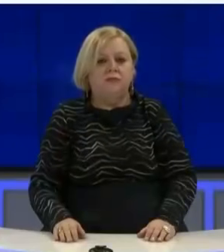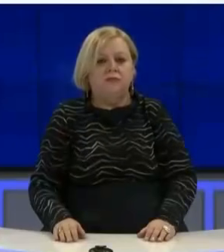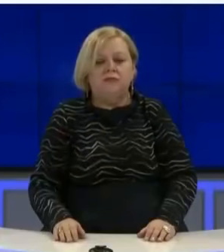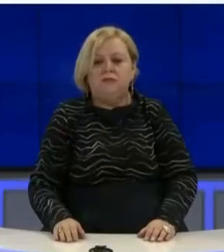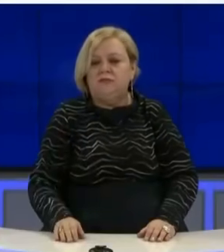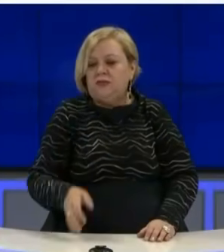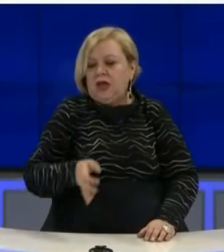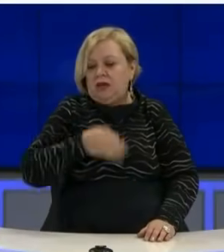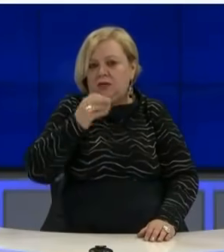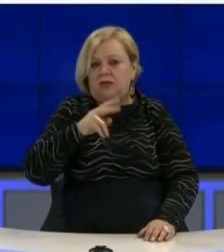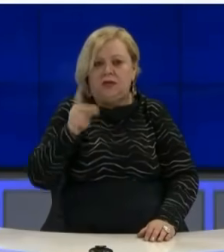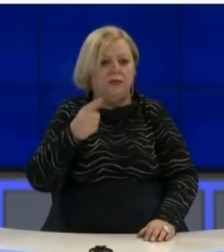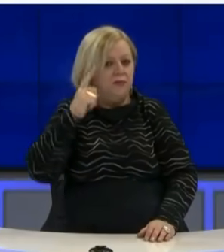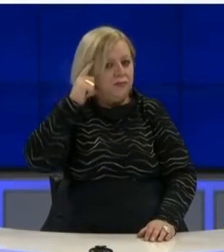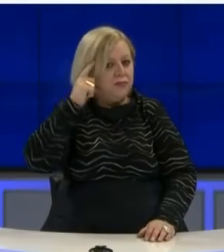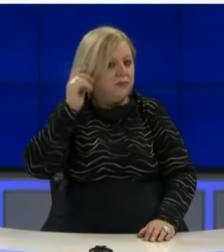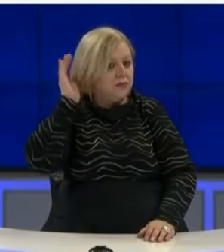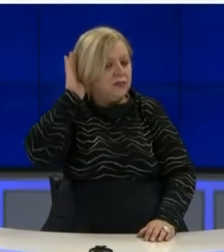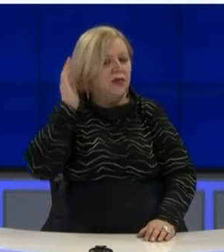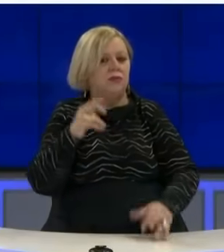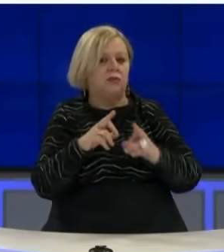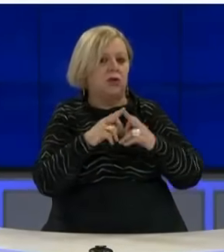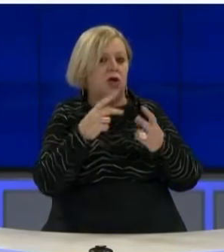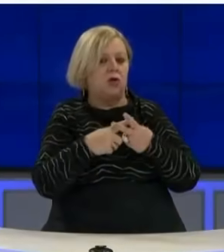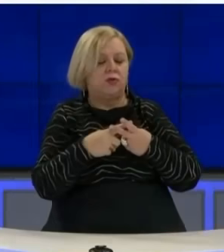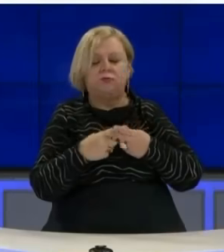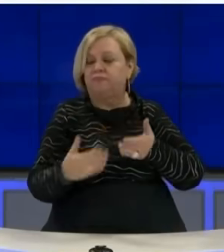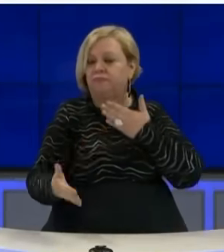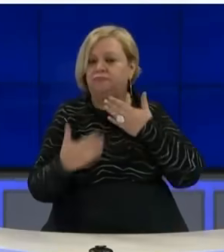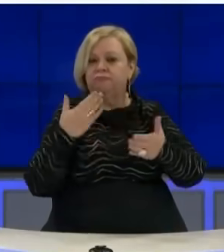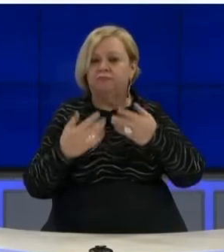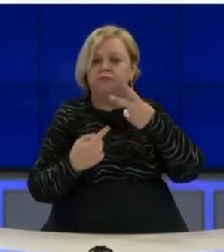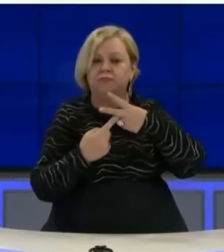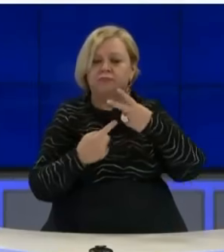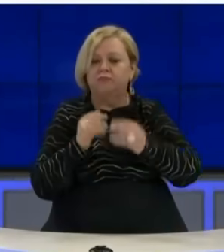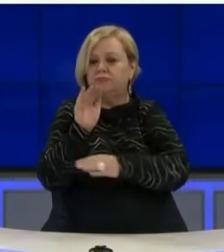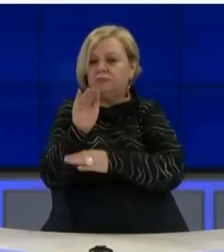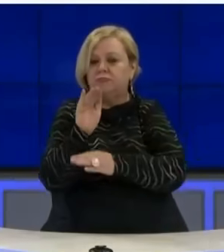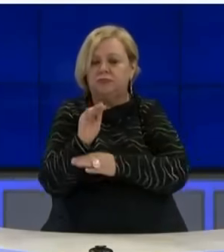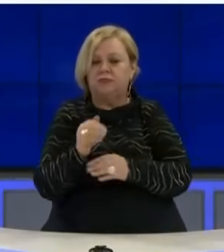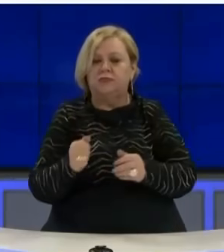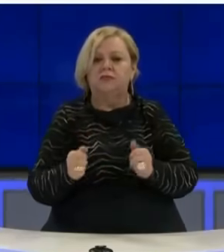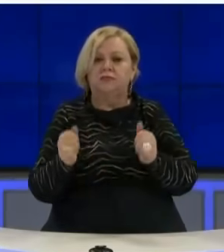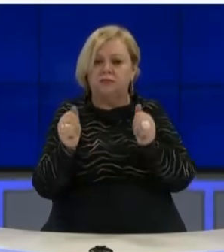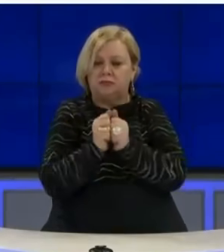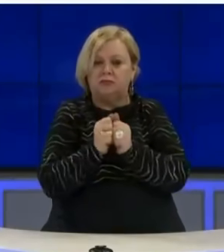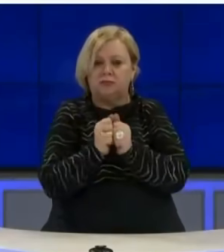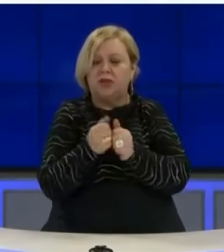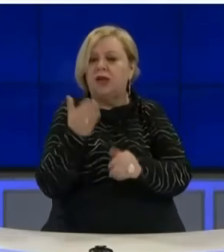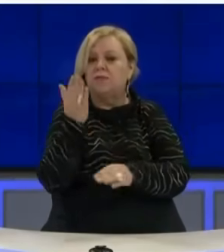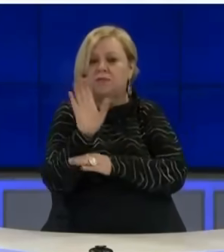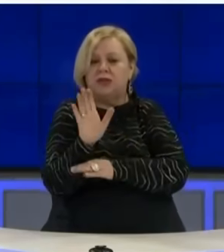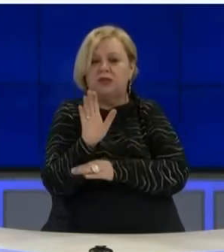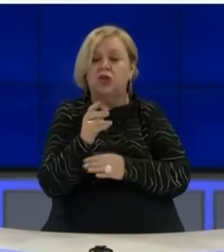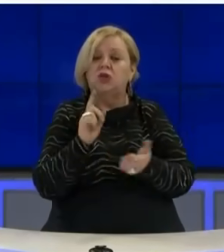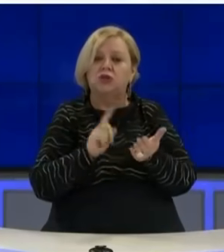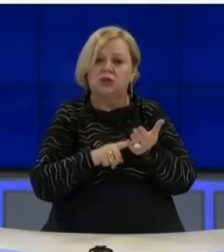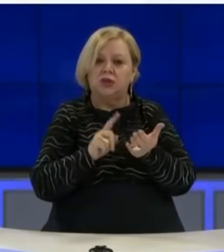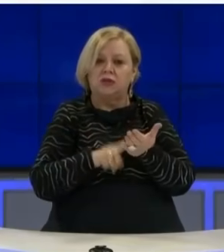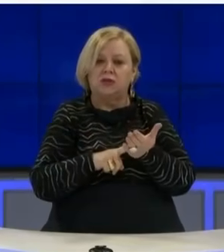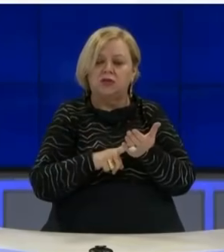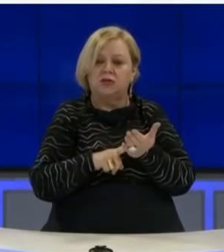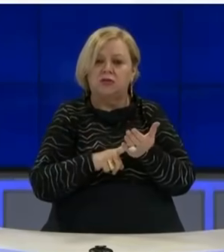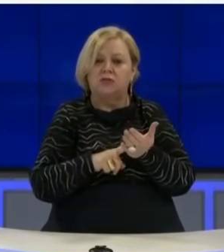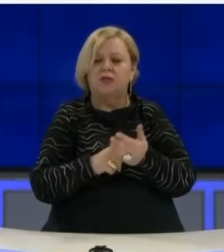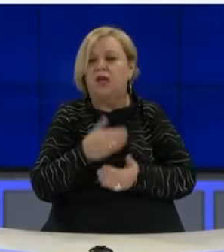Ndërrojmë temë, Kryeministri në detyrë Abdulla Hoti në një konferencë për medje ka njoftuar së bashku me përfaqësuesit e sindikatës së